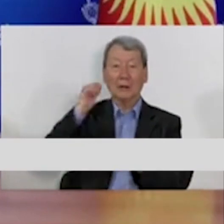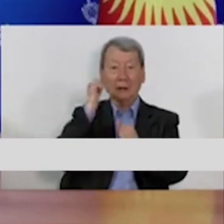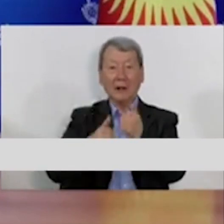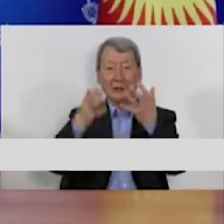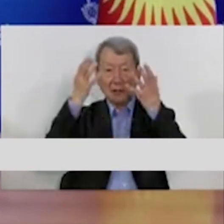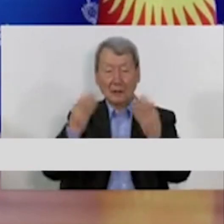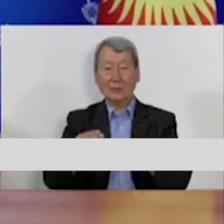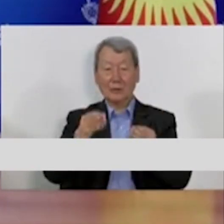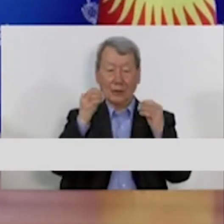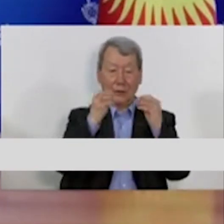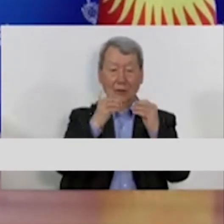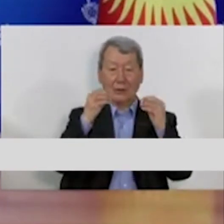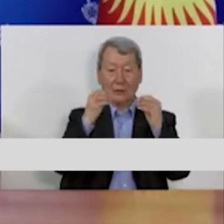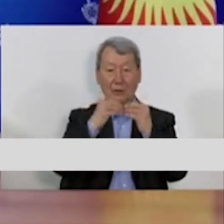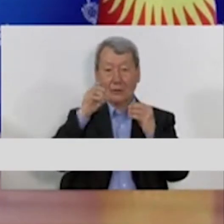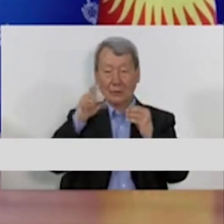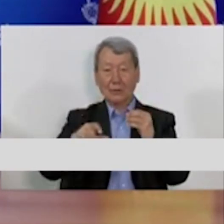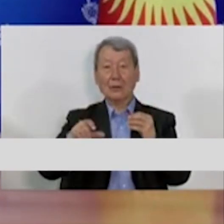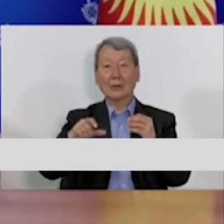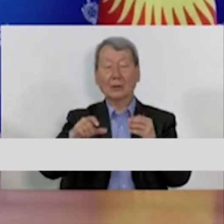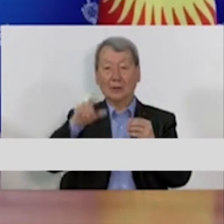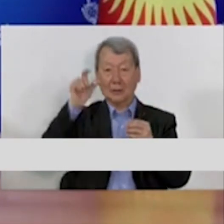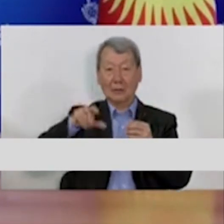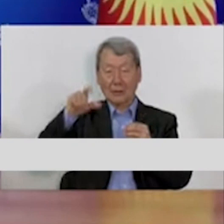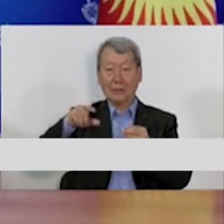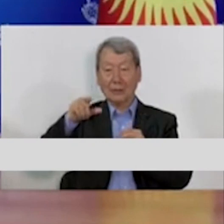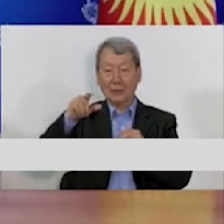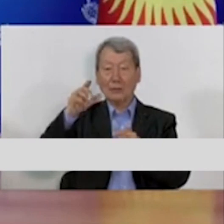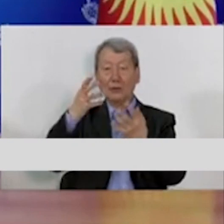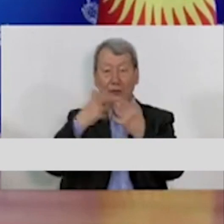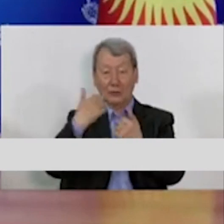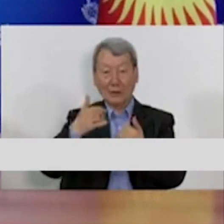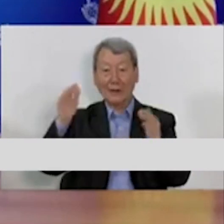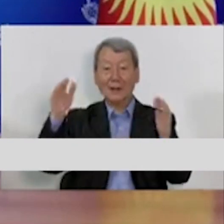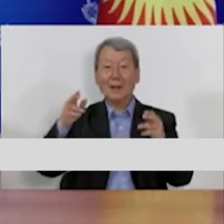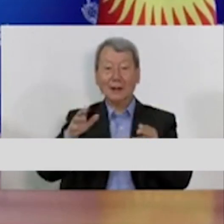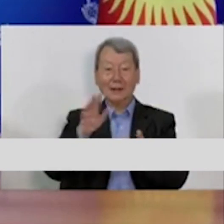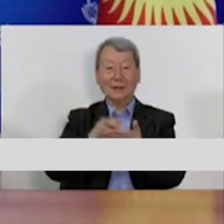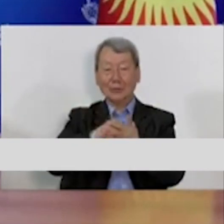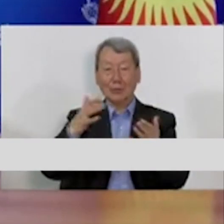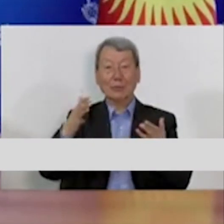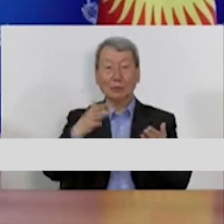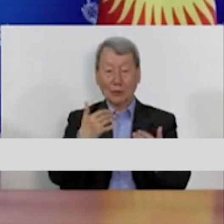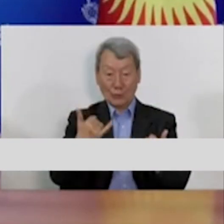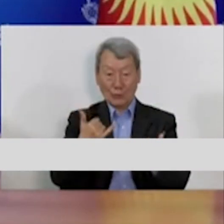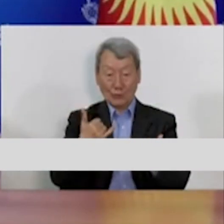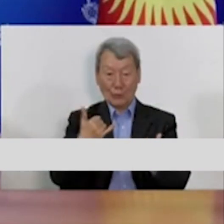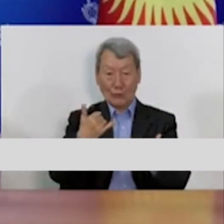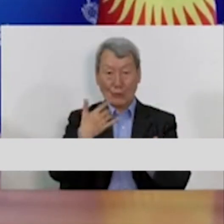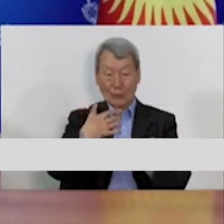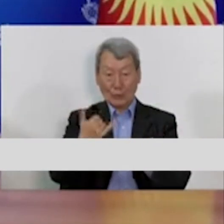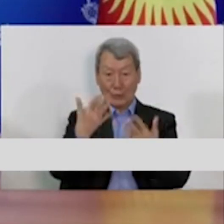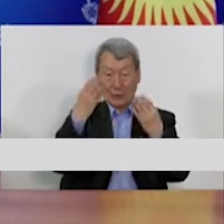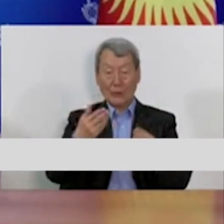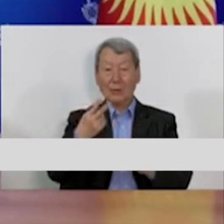күнүгө 10-дон 15ге жакын гана жорук катталып атат, кылмыштын саны аз. Маселен 25-инен бүгүнкү күнгө чейин